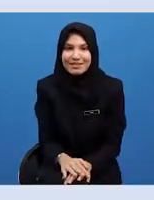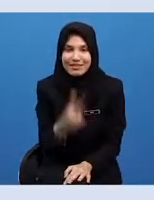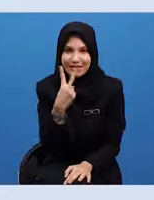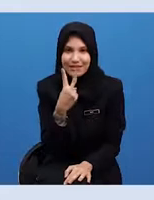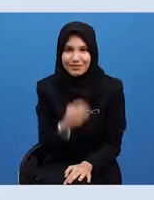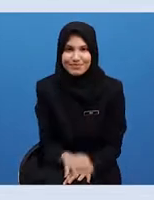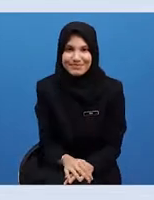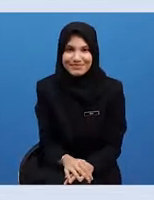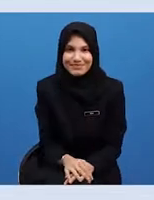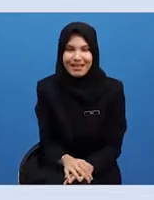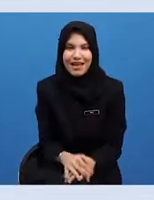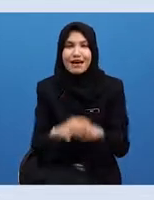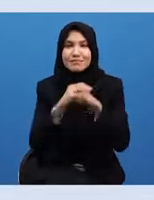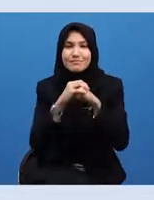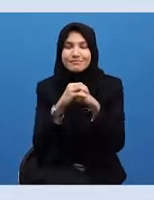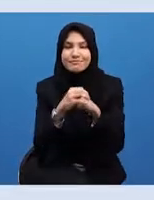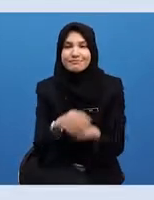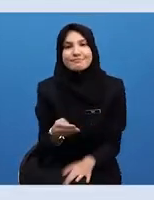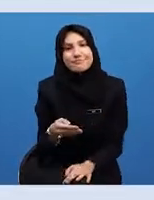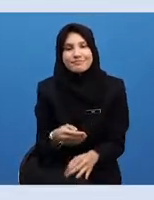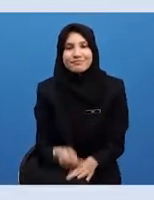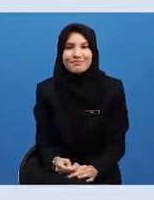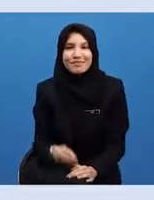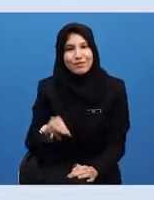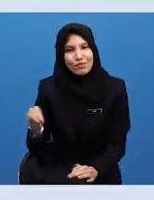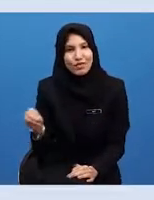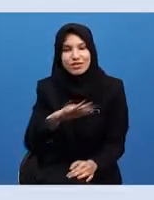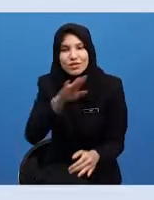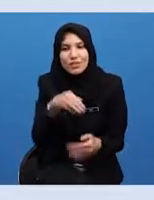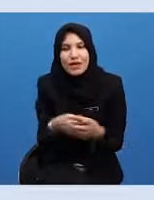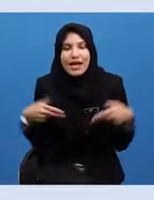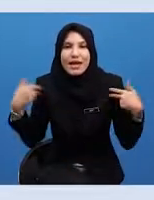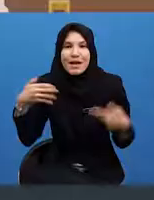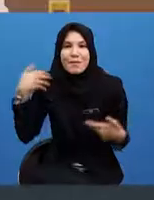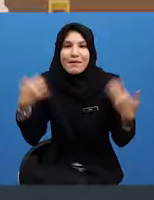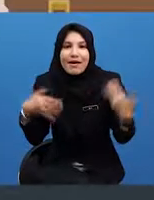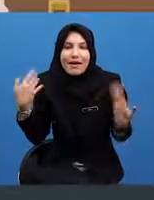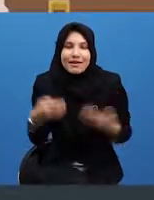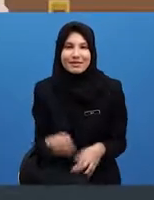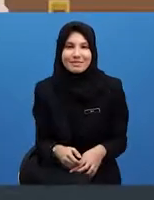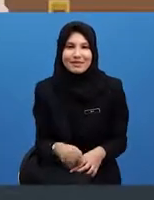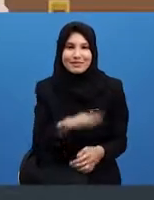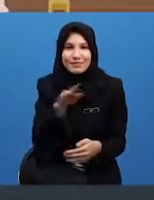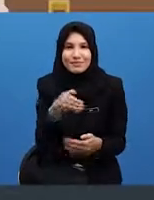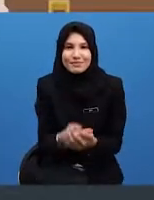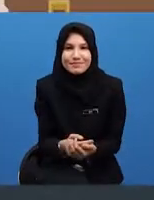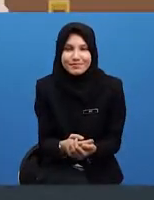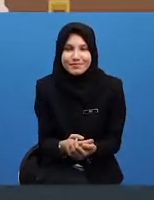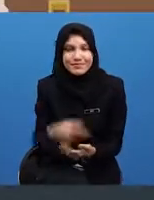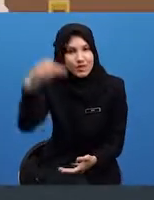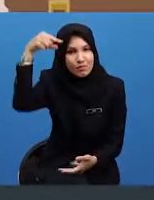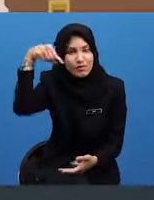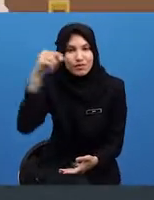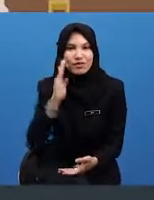tulis? Syabas! Anak murid Mr. Q semua hebat-hebat belaka. Seterusnya, Mr. Q